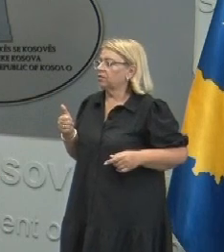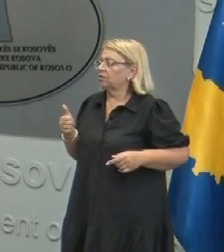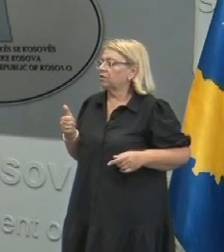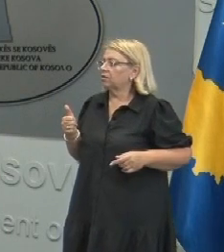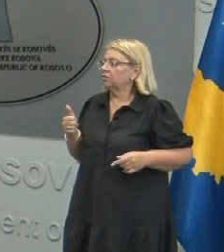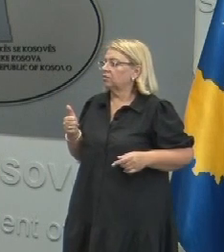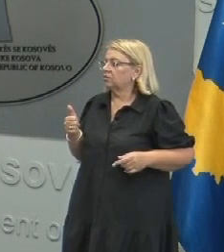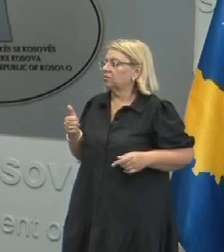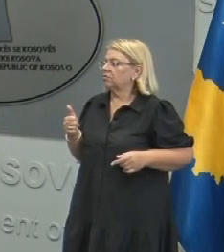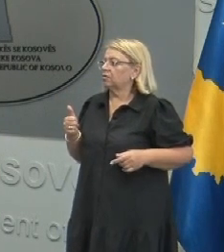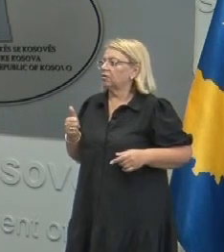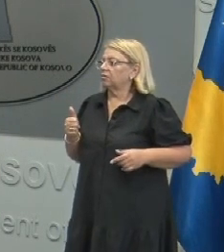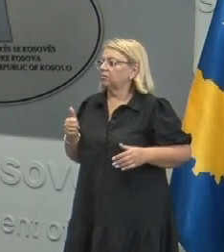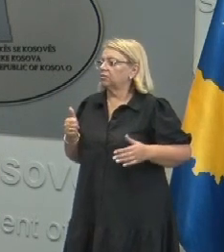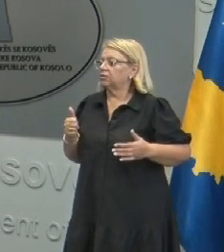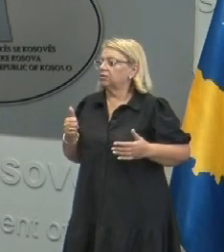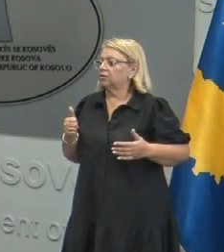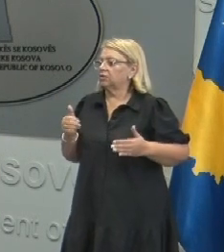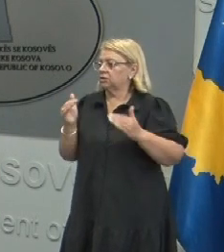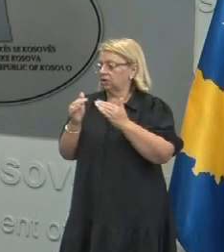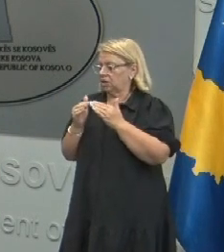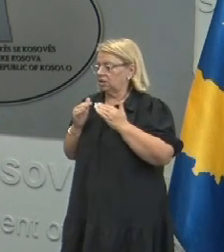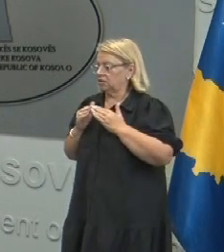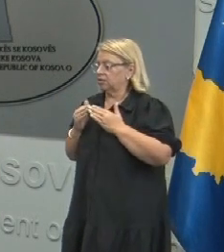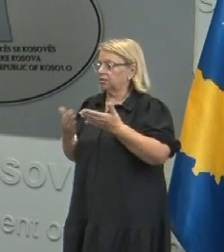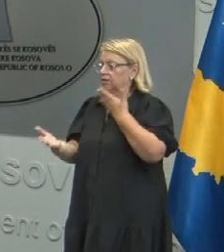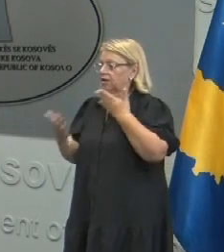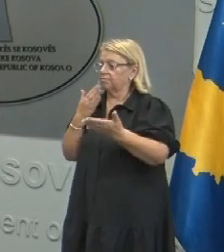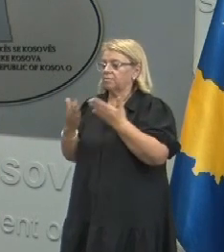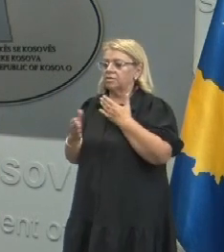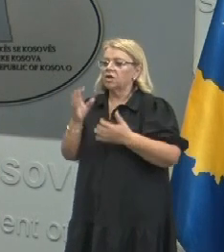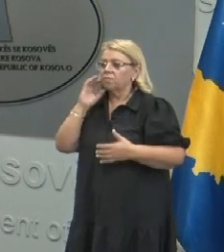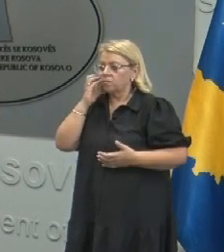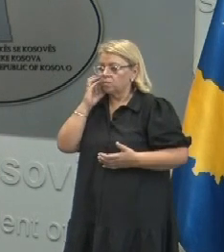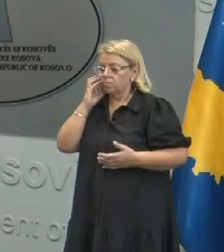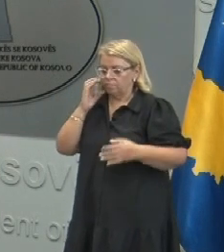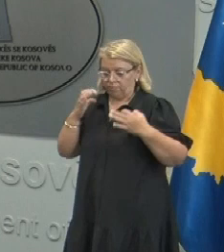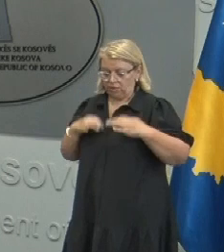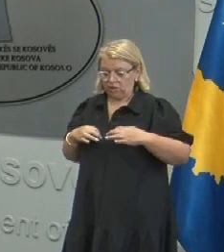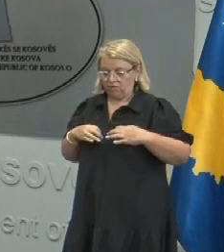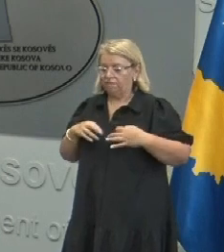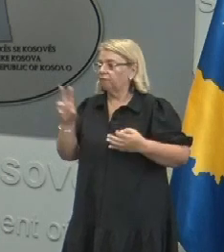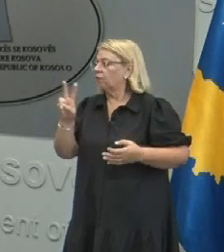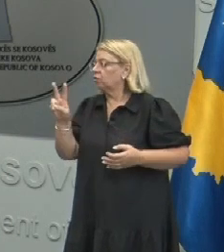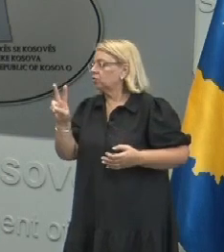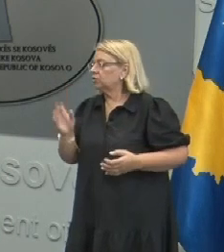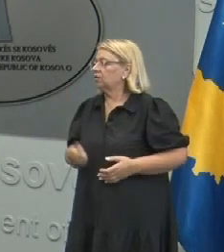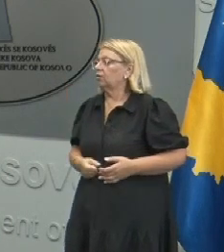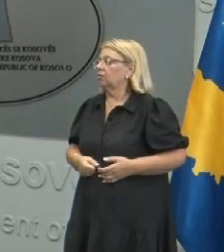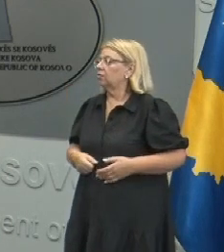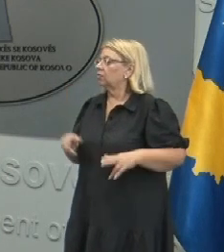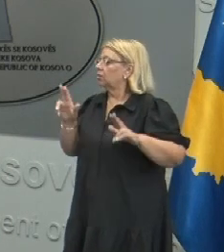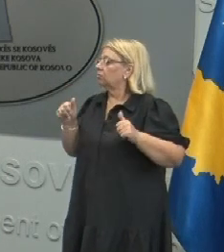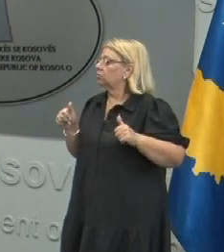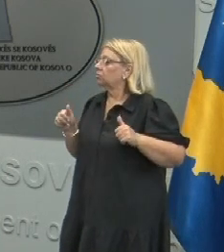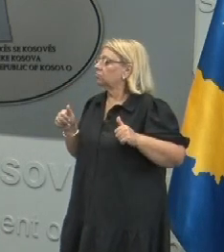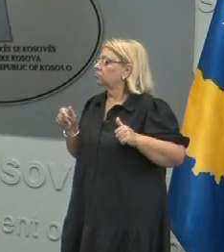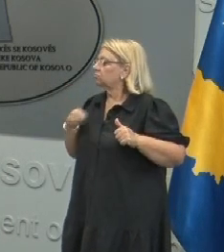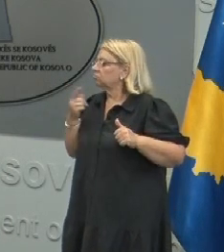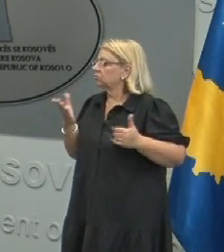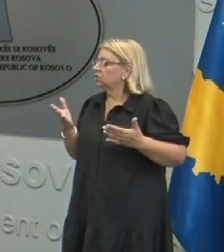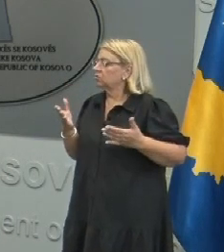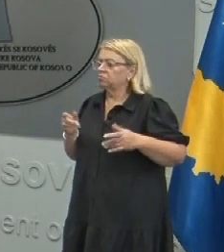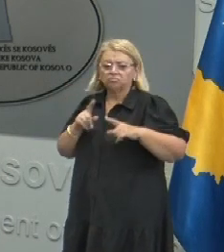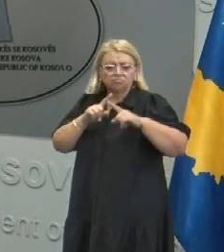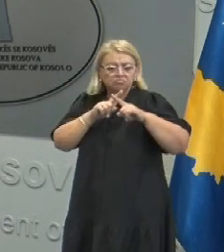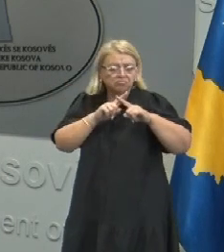në takimin e Brukselit pra me presidentin Vučić. A mund të jenë, themi kështu, qëndrime të ndryshme nga ambasadori amerikan